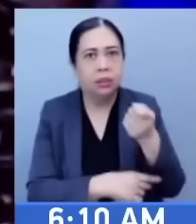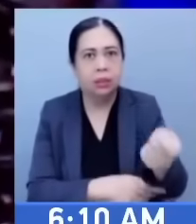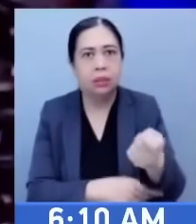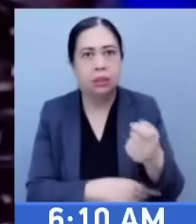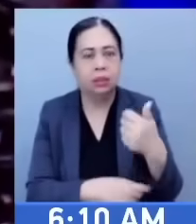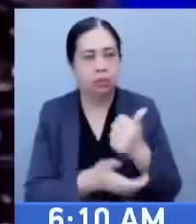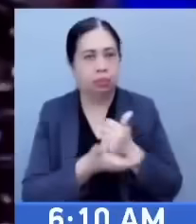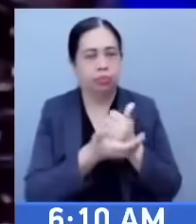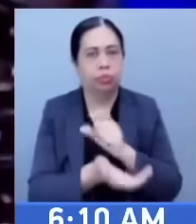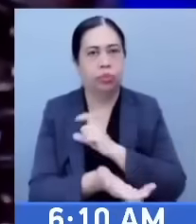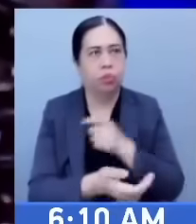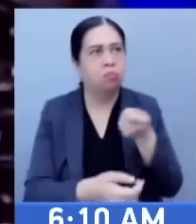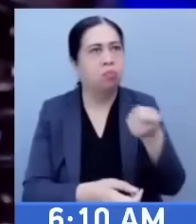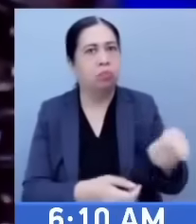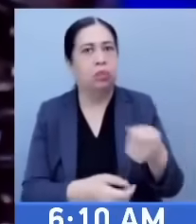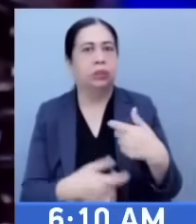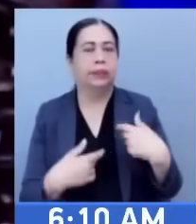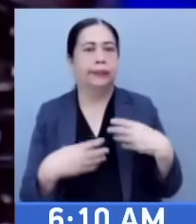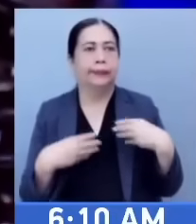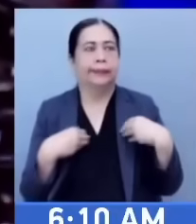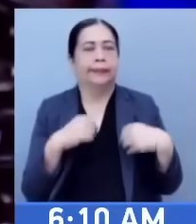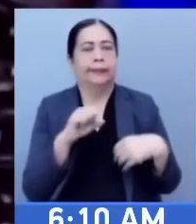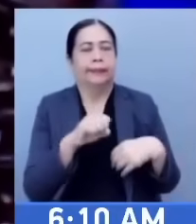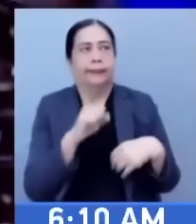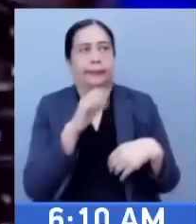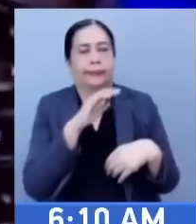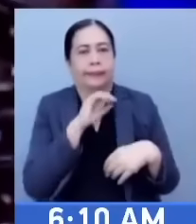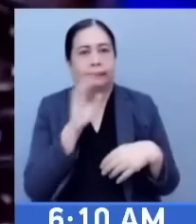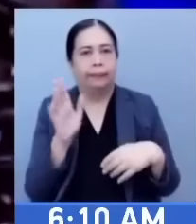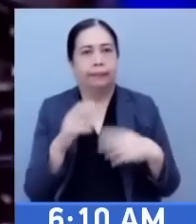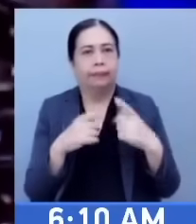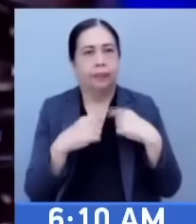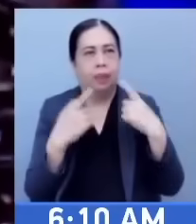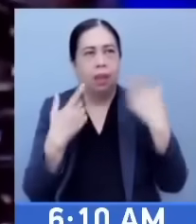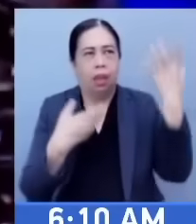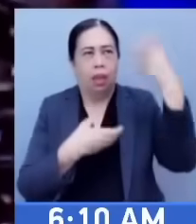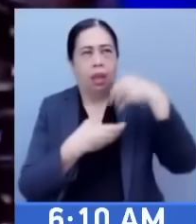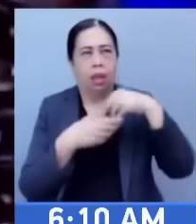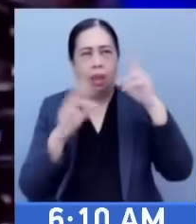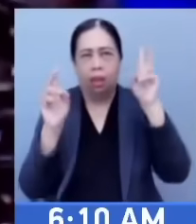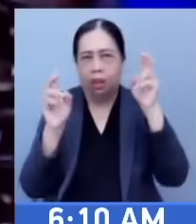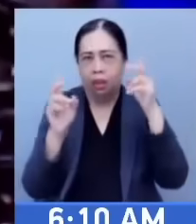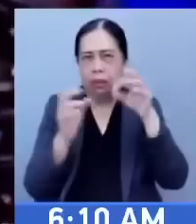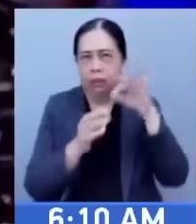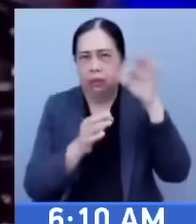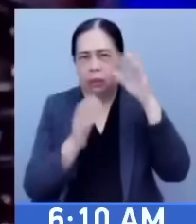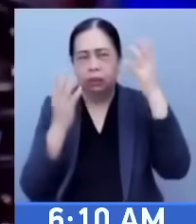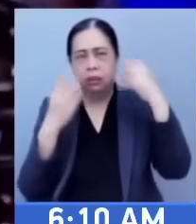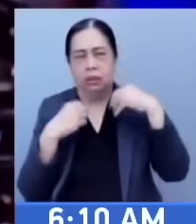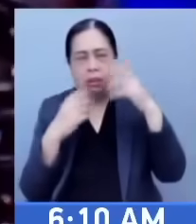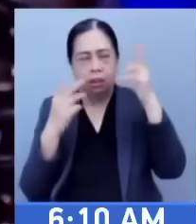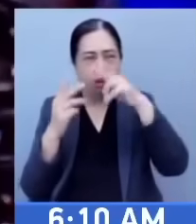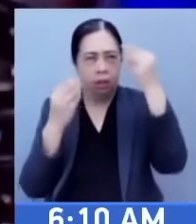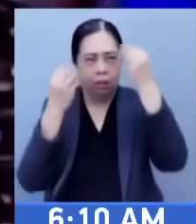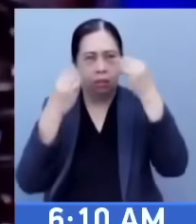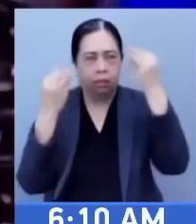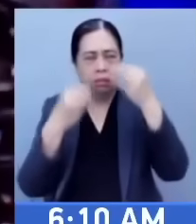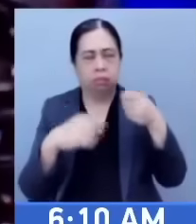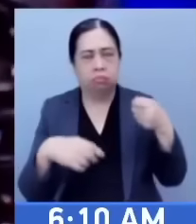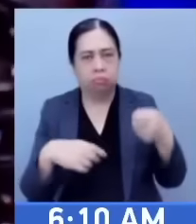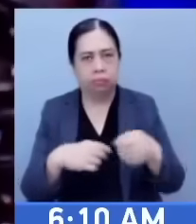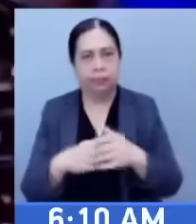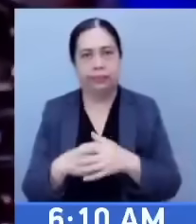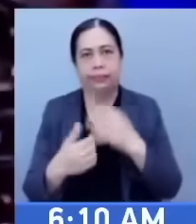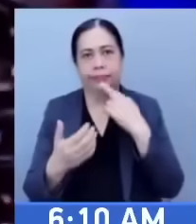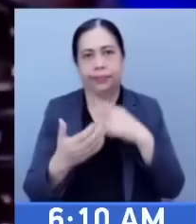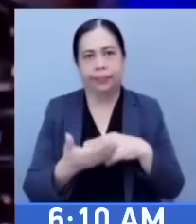police. Aminado naman ang suspect, tila may sumanib daw kasi sa kanya kaya niya nagawa ang krimen. Beunang balita si